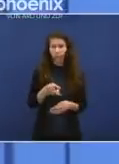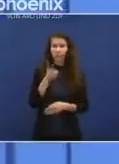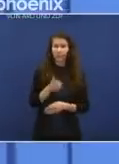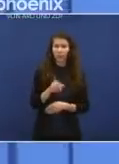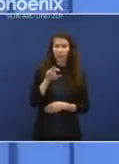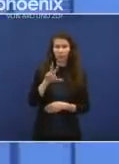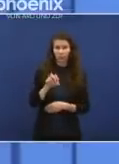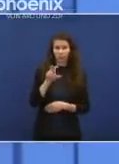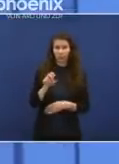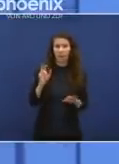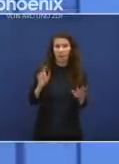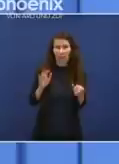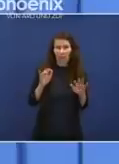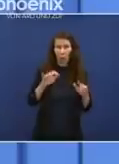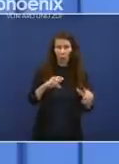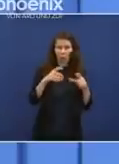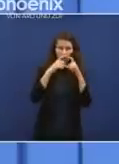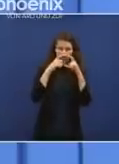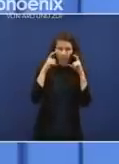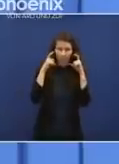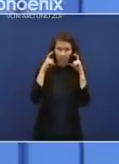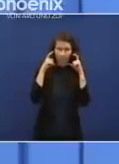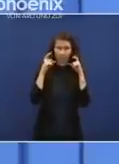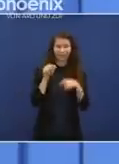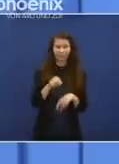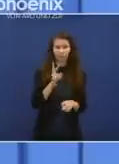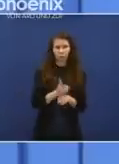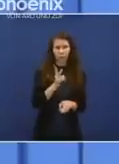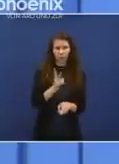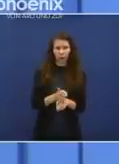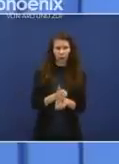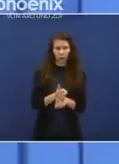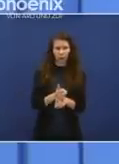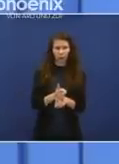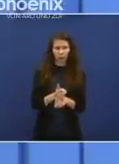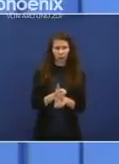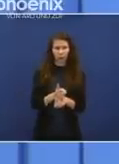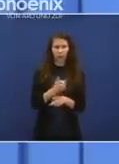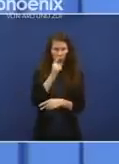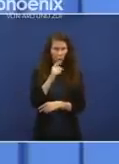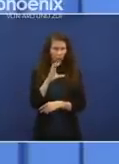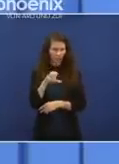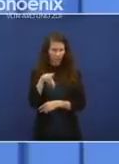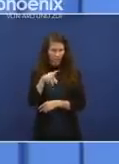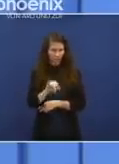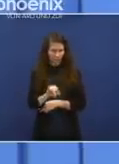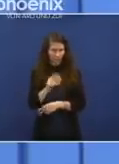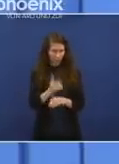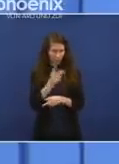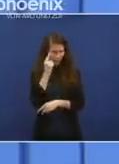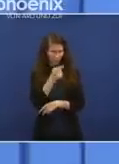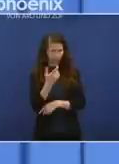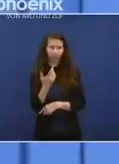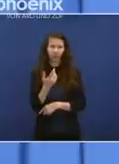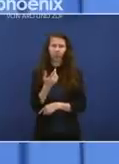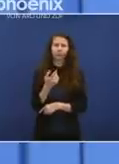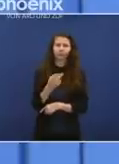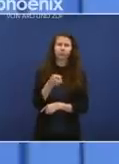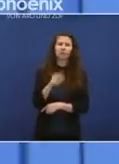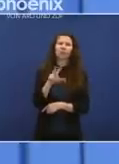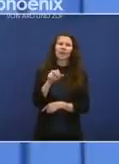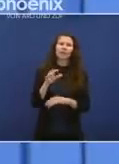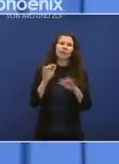230 Millionen Masken dieses Standards, Sie sprechen nur von diesem CPI-Standard, sind